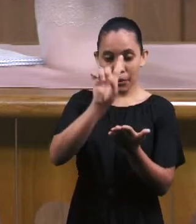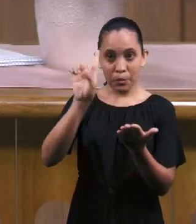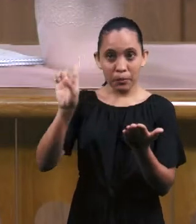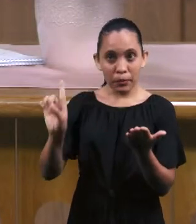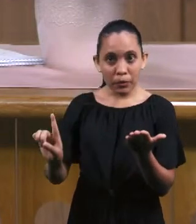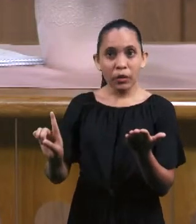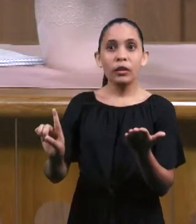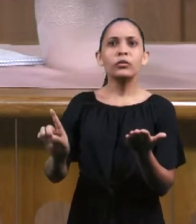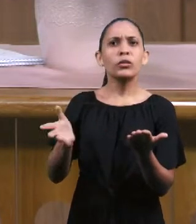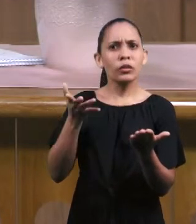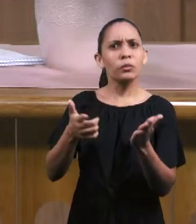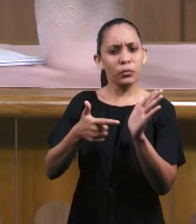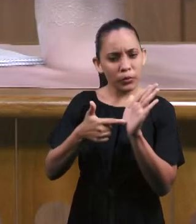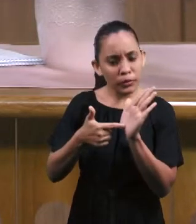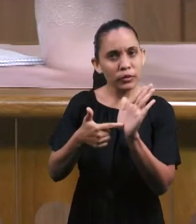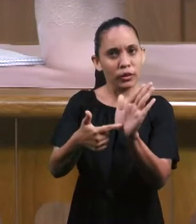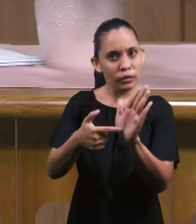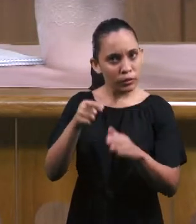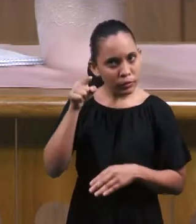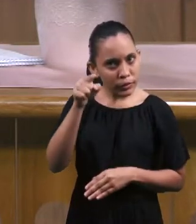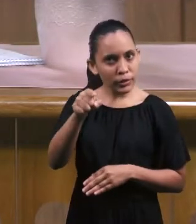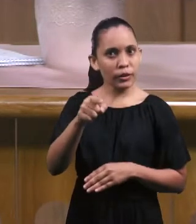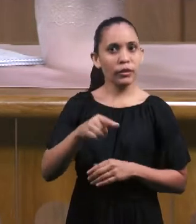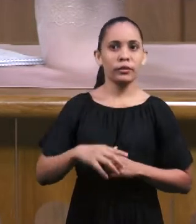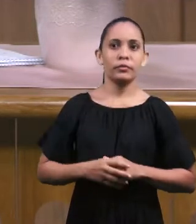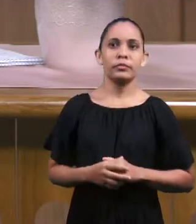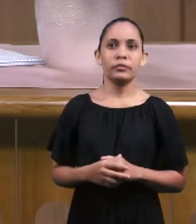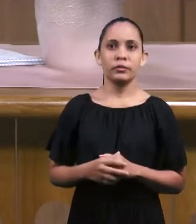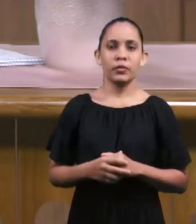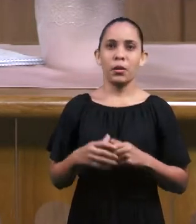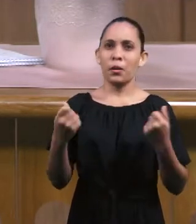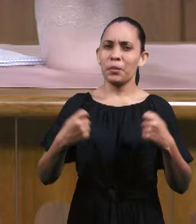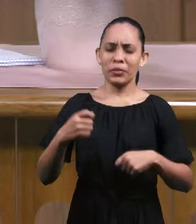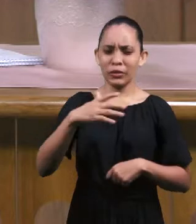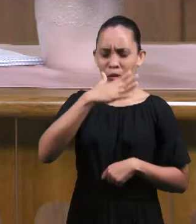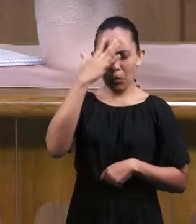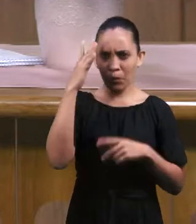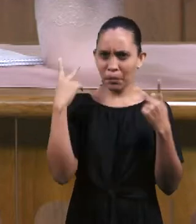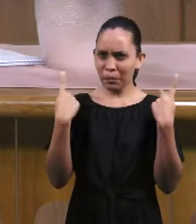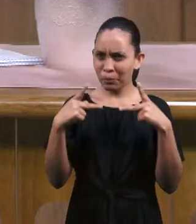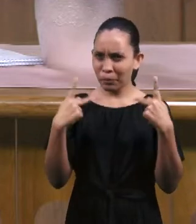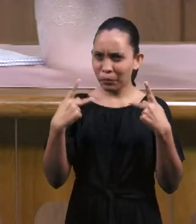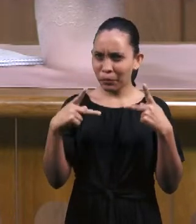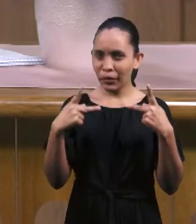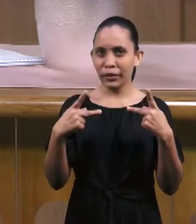frère. Vous n'avez pas besoin d'entendre des prédications pour vous convertir,